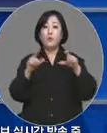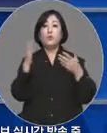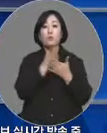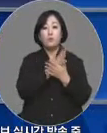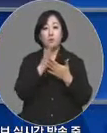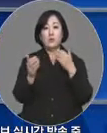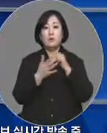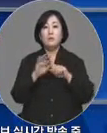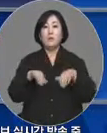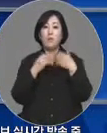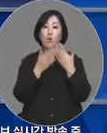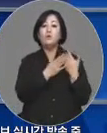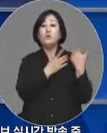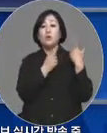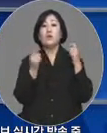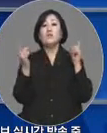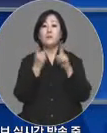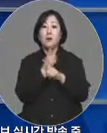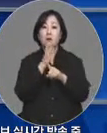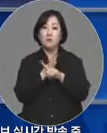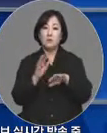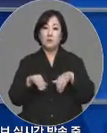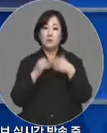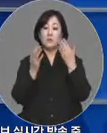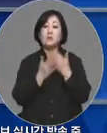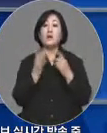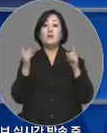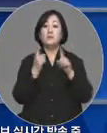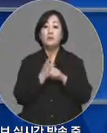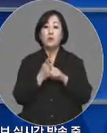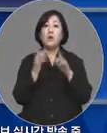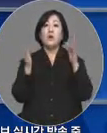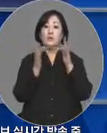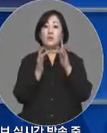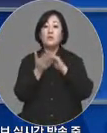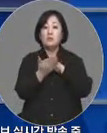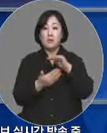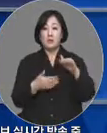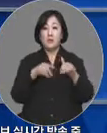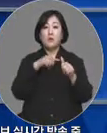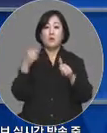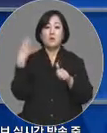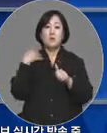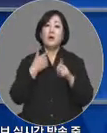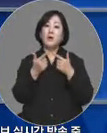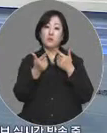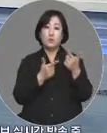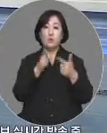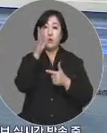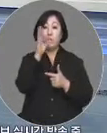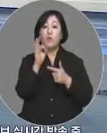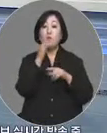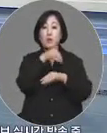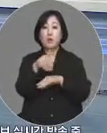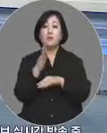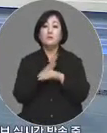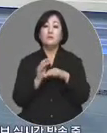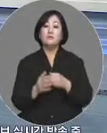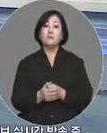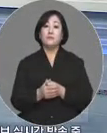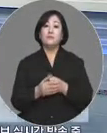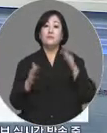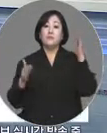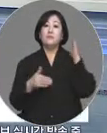수업으로 전환하도록 했고요. 네. 전면 원격 수업 전환은 교육청과 사전에 협의하도록 했습니다. 네, 학생뿐만